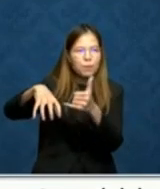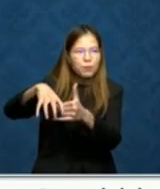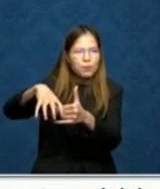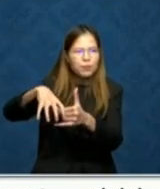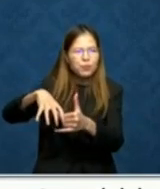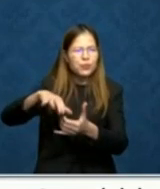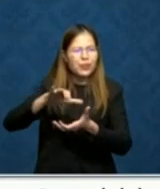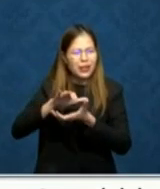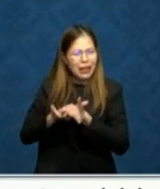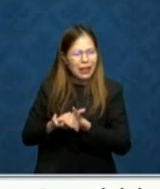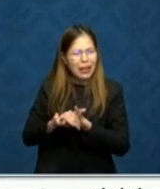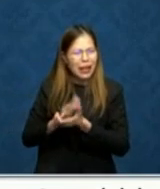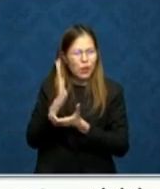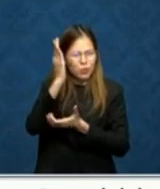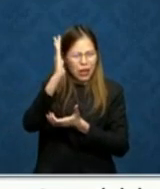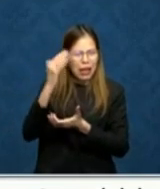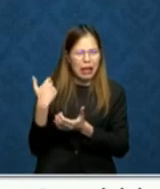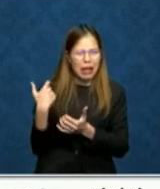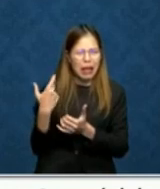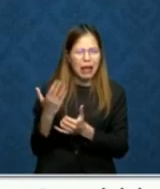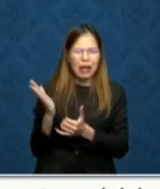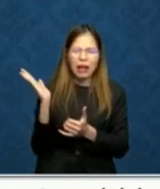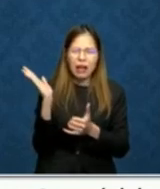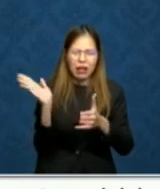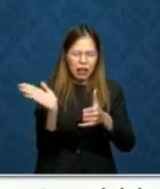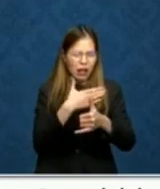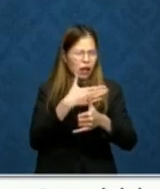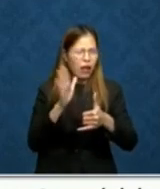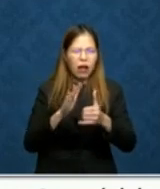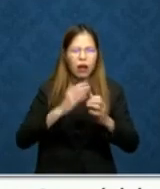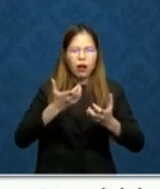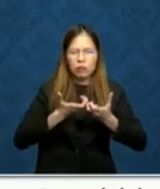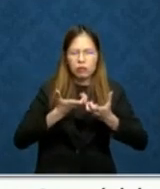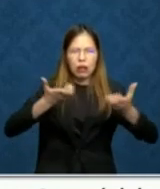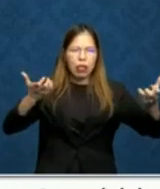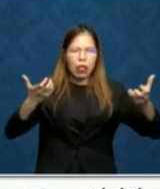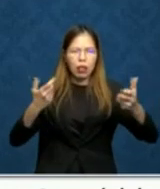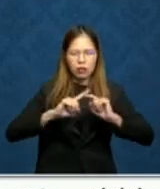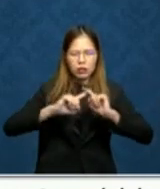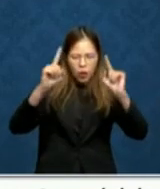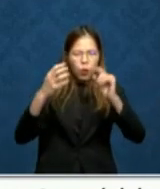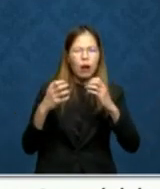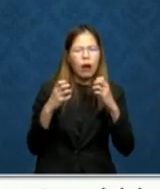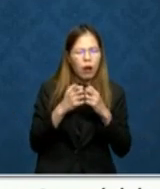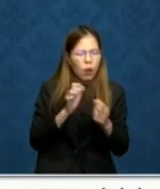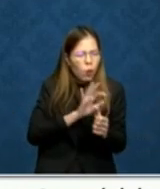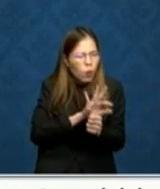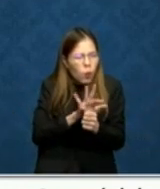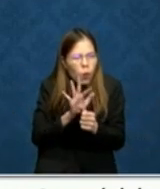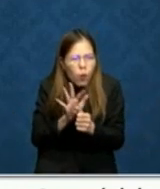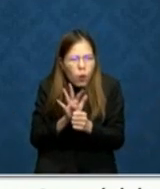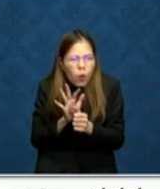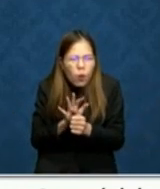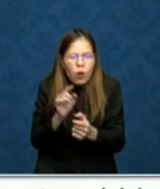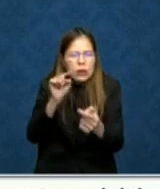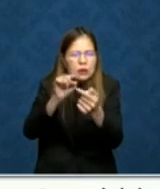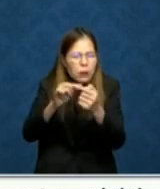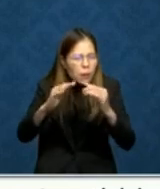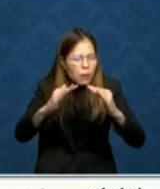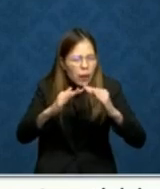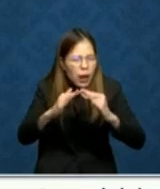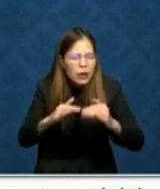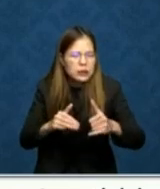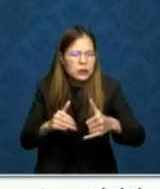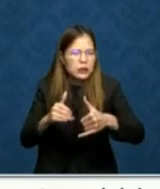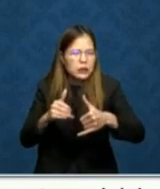ามีทำร้ายร่างกายหลายครั้งจนเป็นสาเหตุที่ทำให้เลิกกันนะคะแต่ว่าก็ยังถูกคุกคามและตามรังควานถึงบ้านมาโดยตลอดเพราะว่าผู้กระ